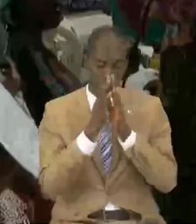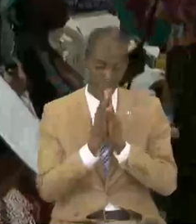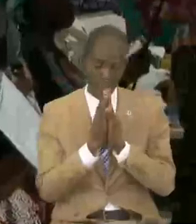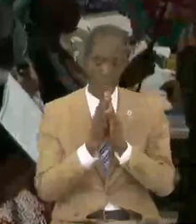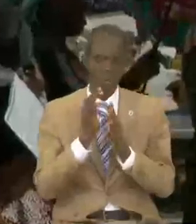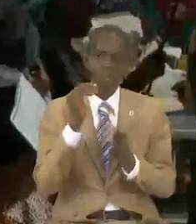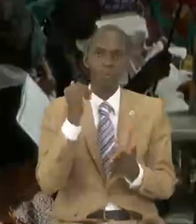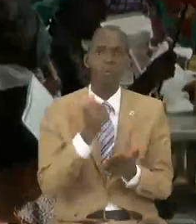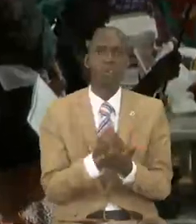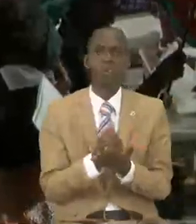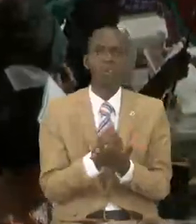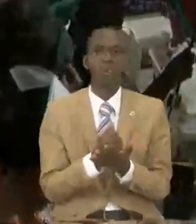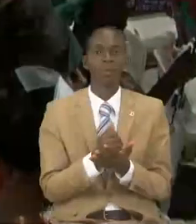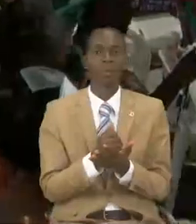prions.